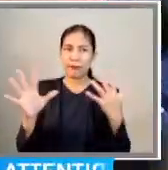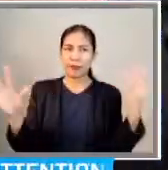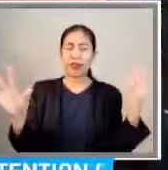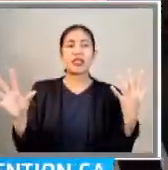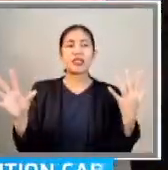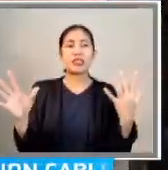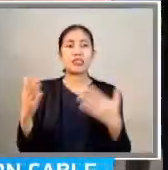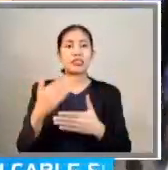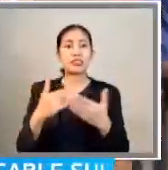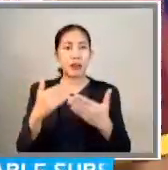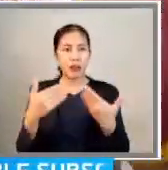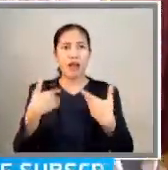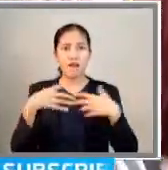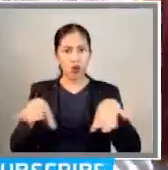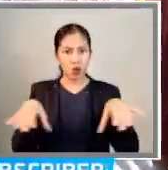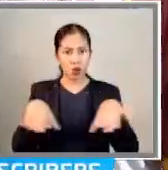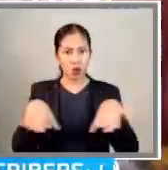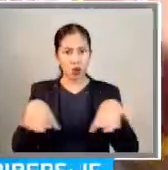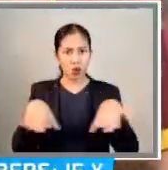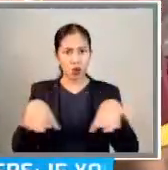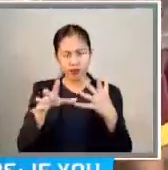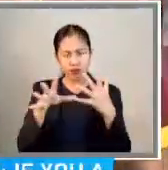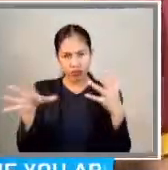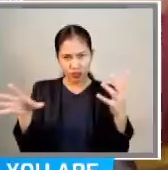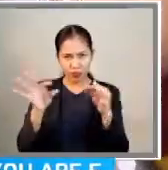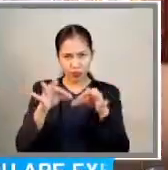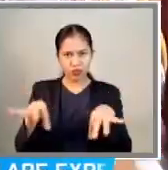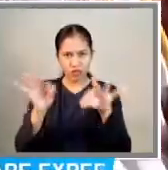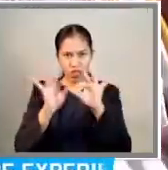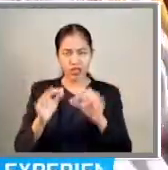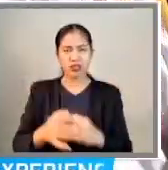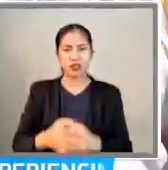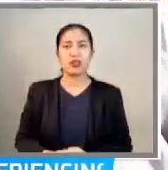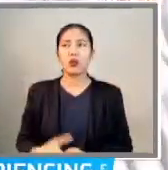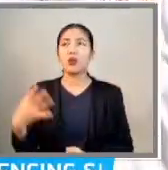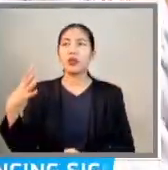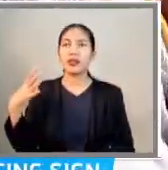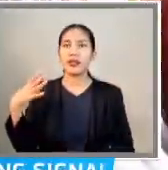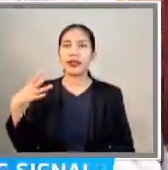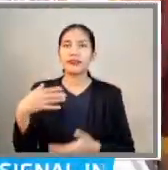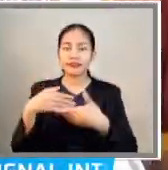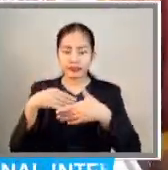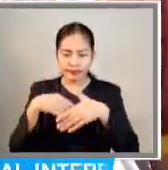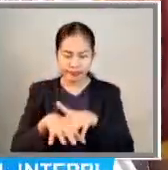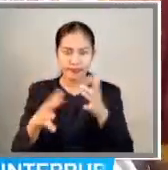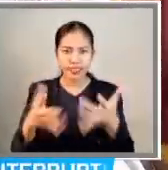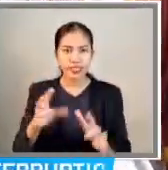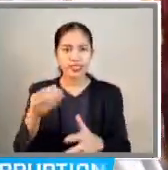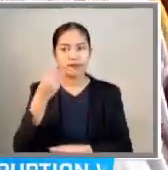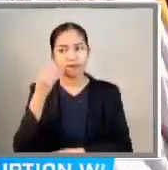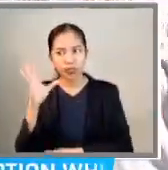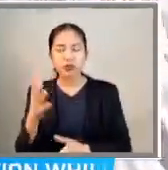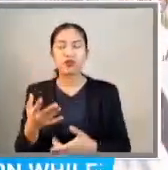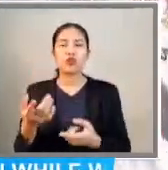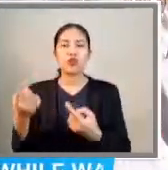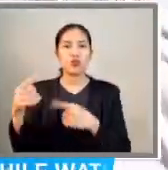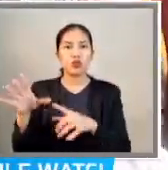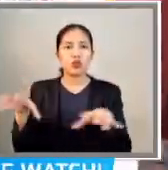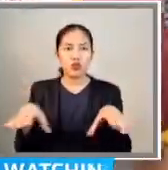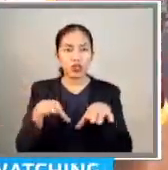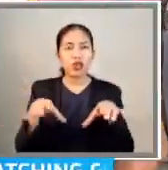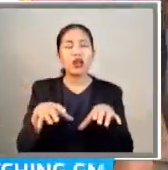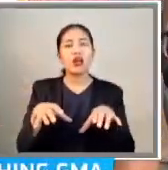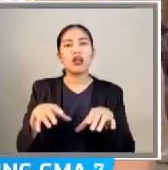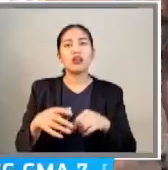trabaho rin. Nailaantay lang nila makapasok at makauwi na rin po, kaya makapagtrabaho sila. Ang nagiging sistema kasi ng iba